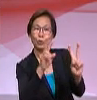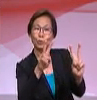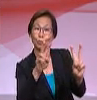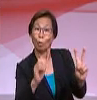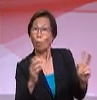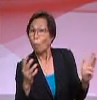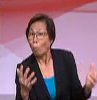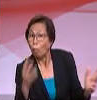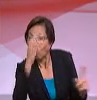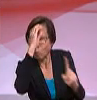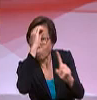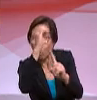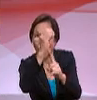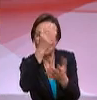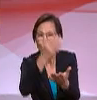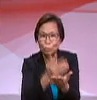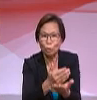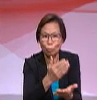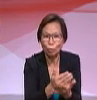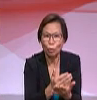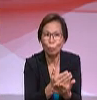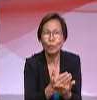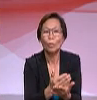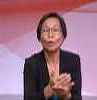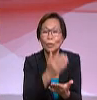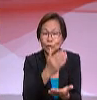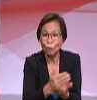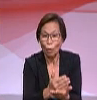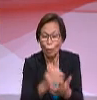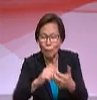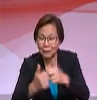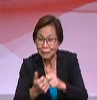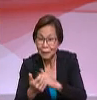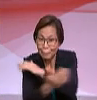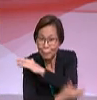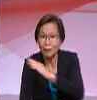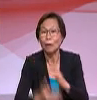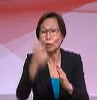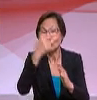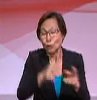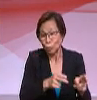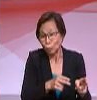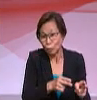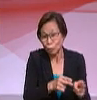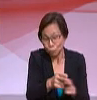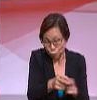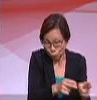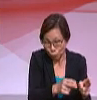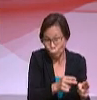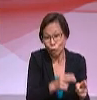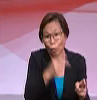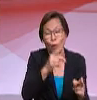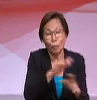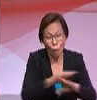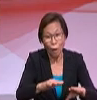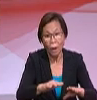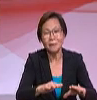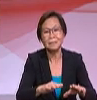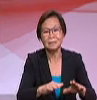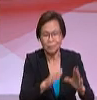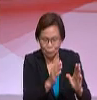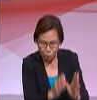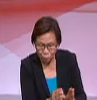bertujuan menangani isu-isu struktur negara. Ia bagi memastikan usaha yang digerakkan bukan hanya bersifat strategi tetapi